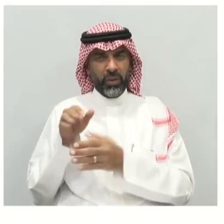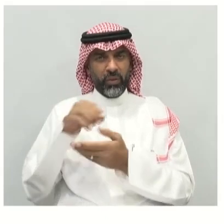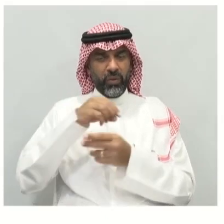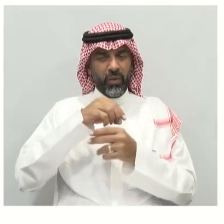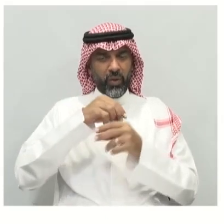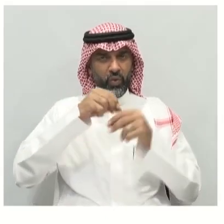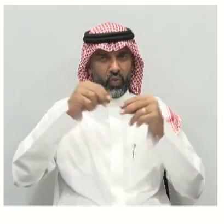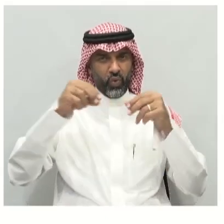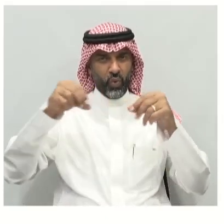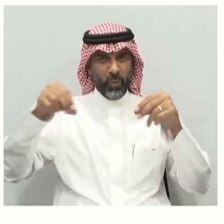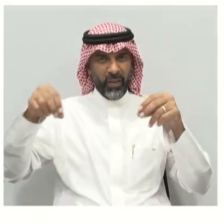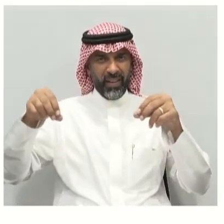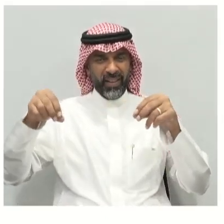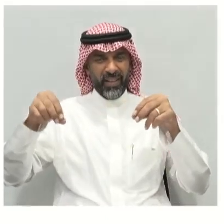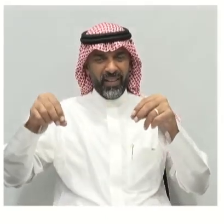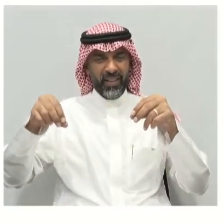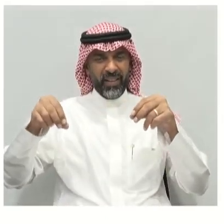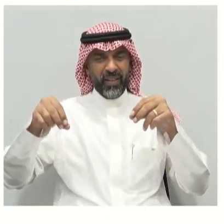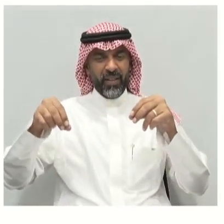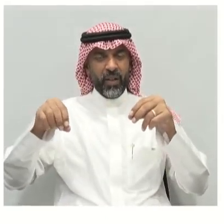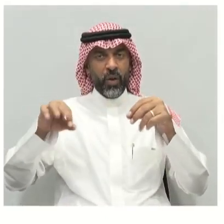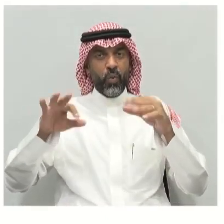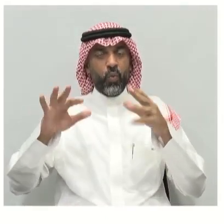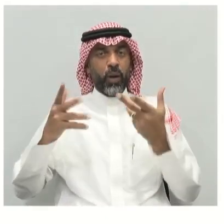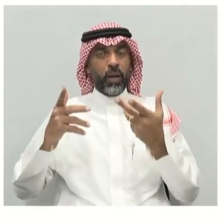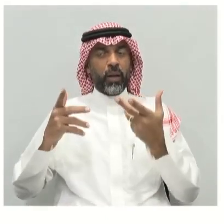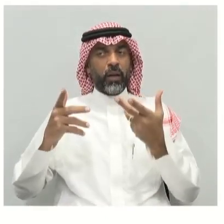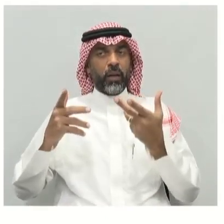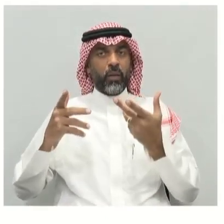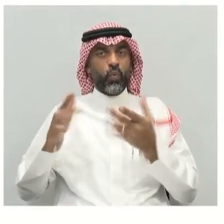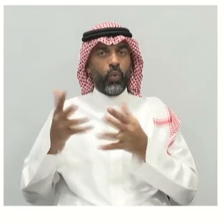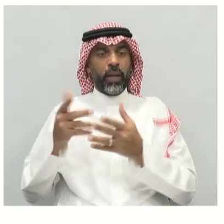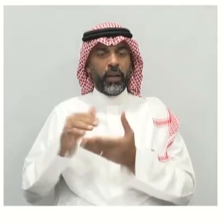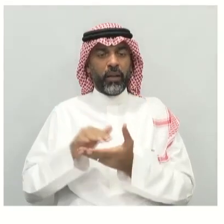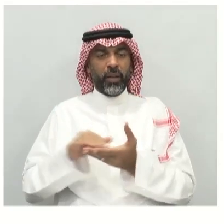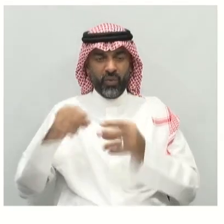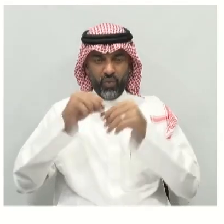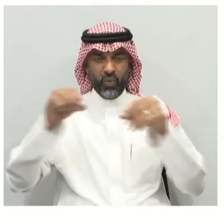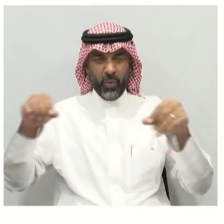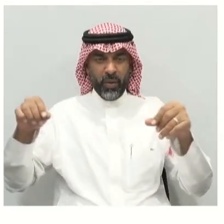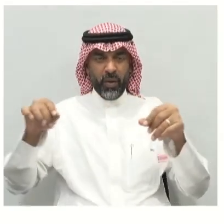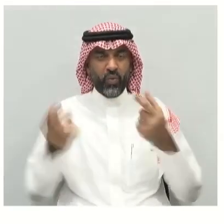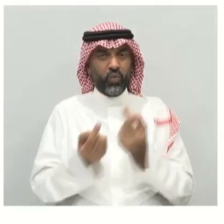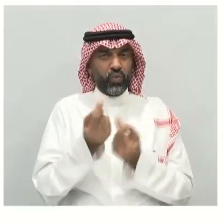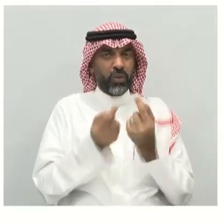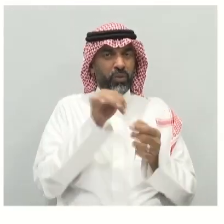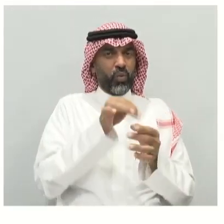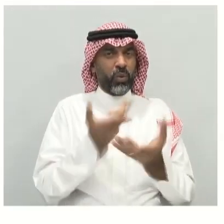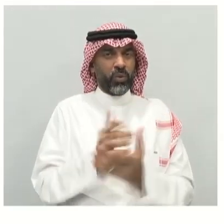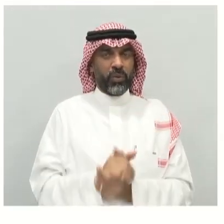توجد التربه حيث ينمو هذه التربه شو اللي ينمو